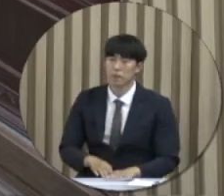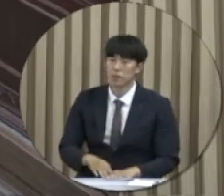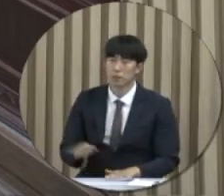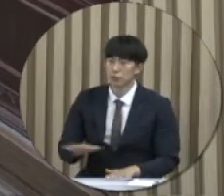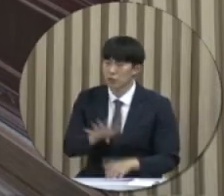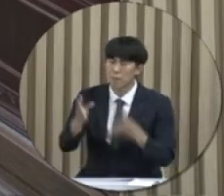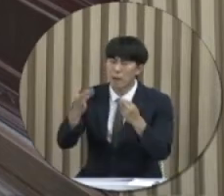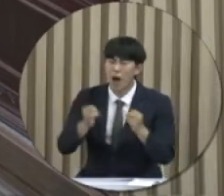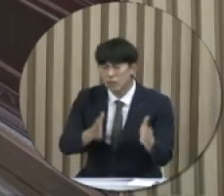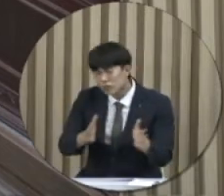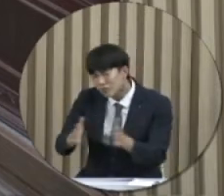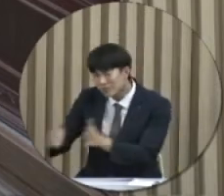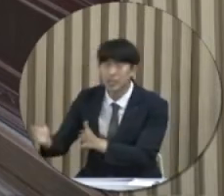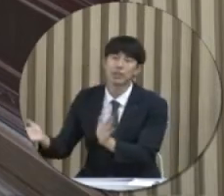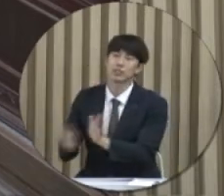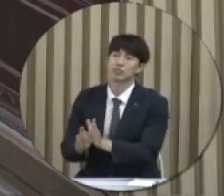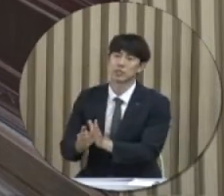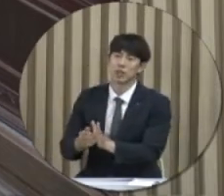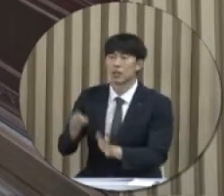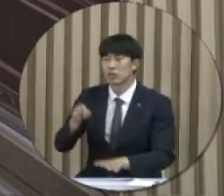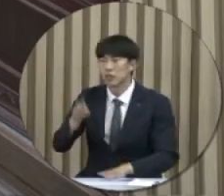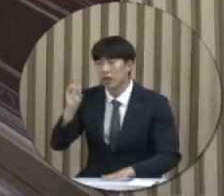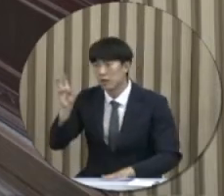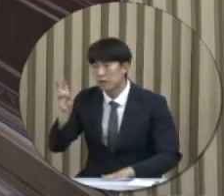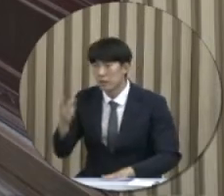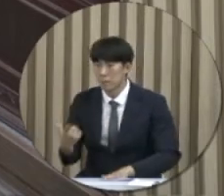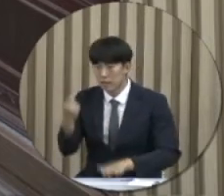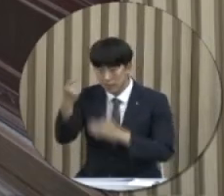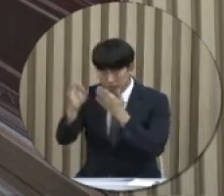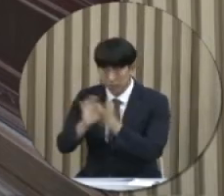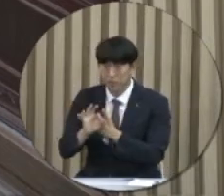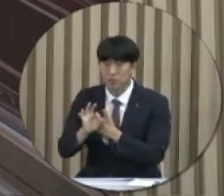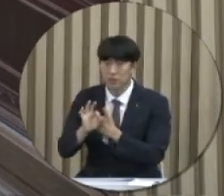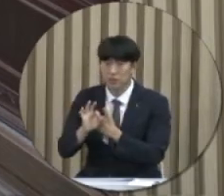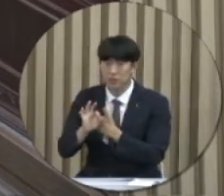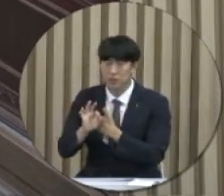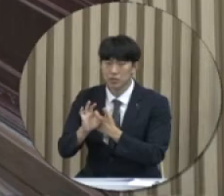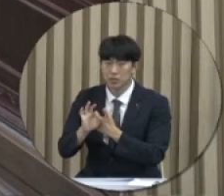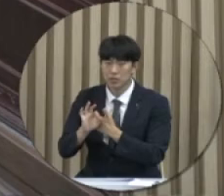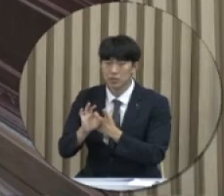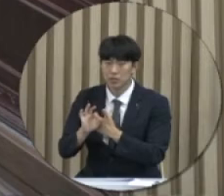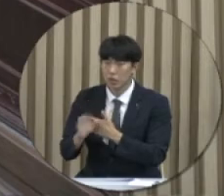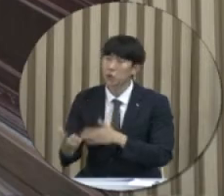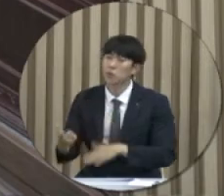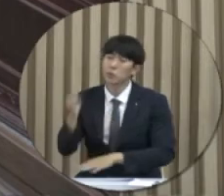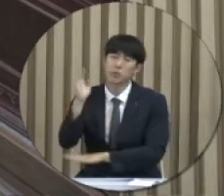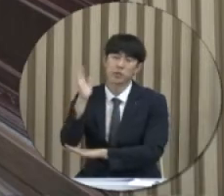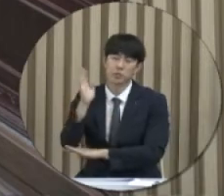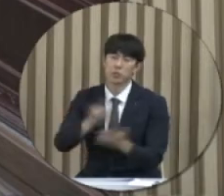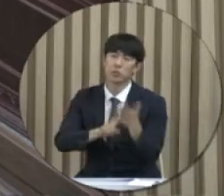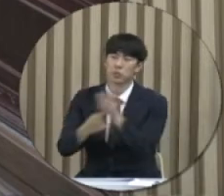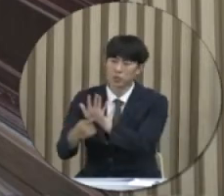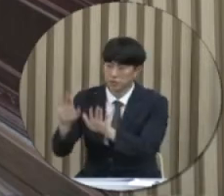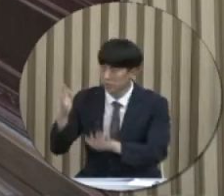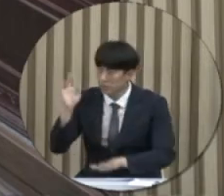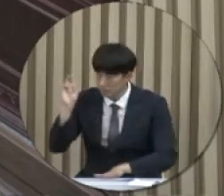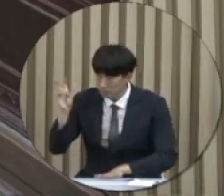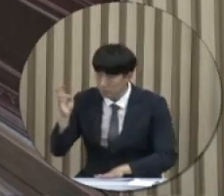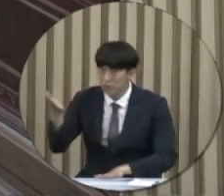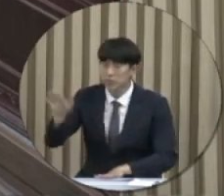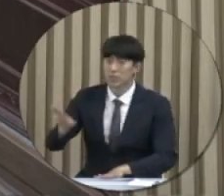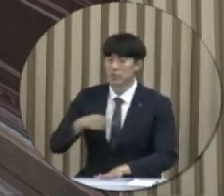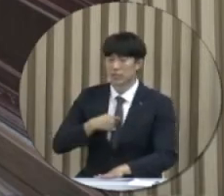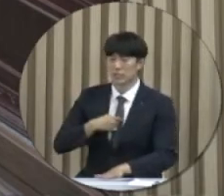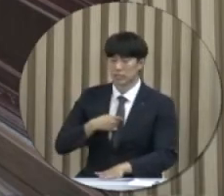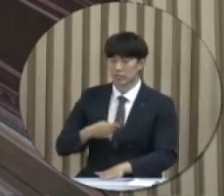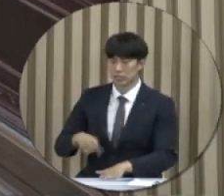월등히 많이 준비가 돼 있을 겁니다. 그게 아마 빠르면 곧 얘기가 나오기 시작할 겁니다. 근데 저는 시정 철학의